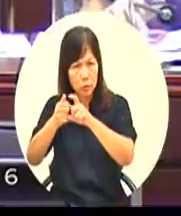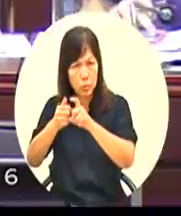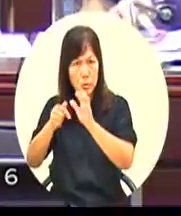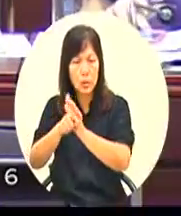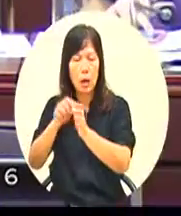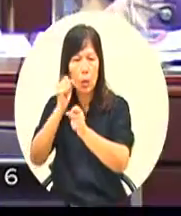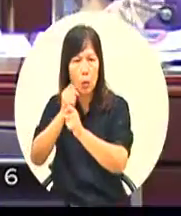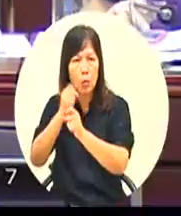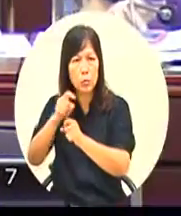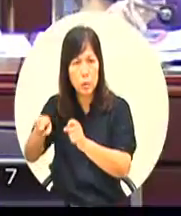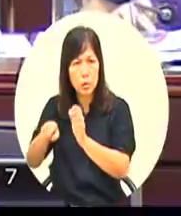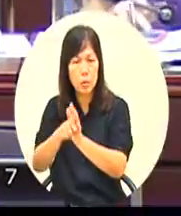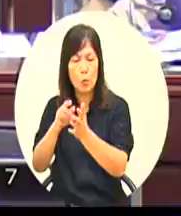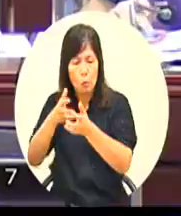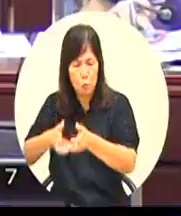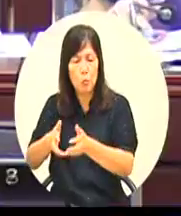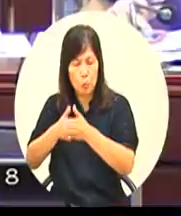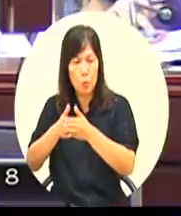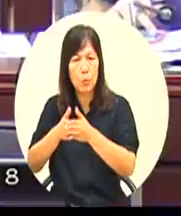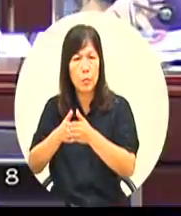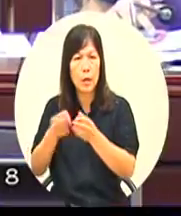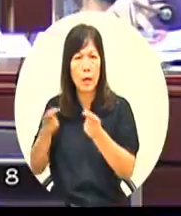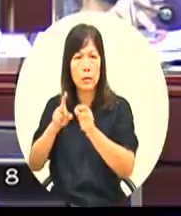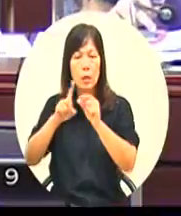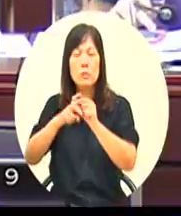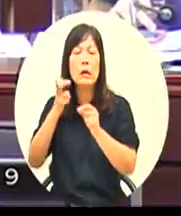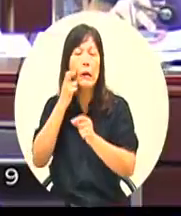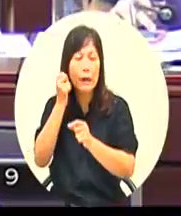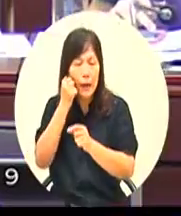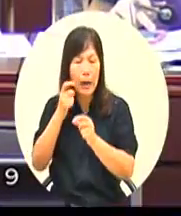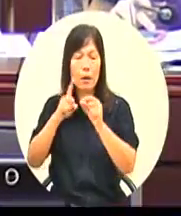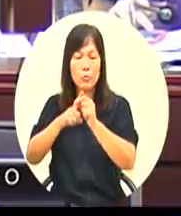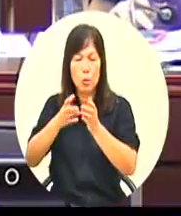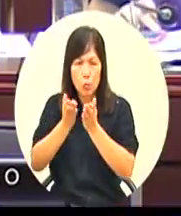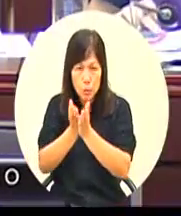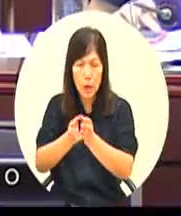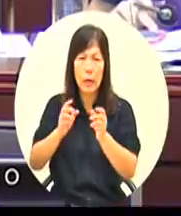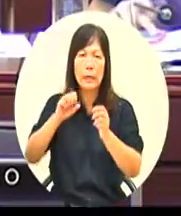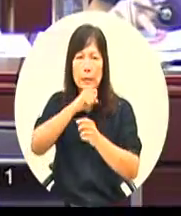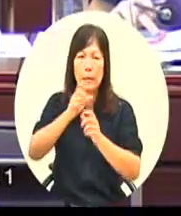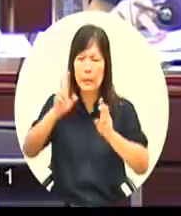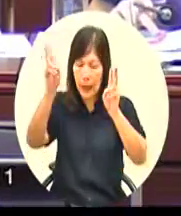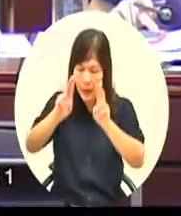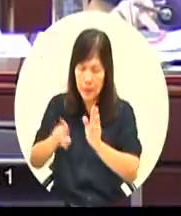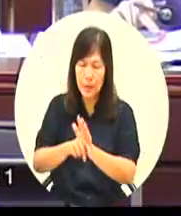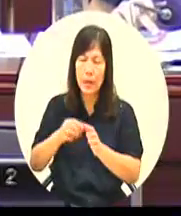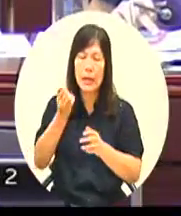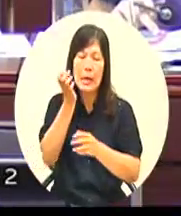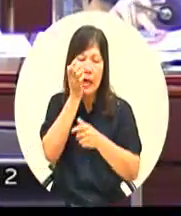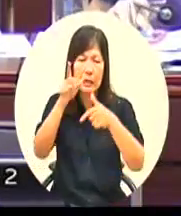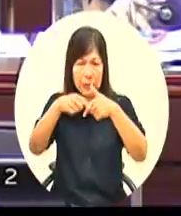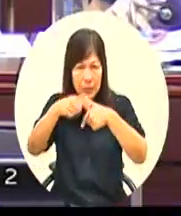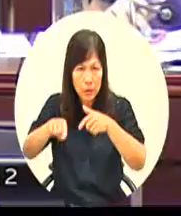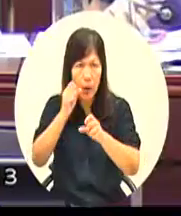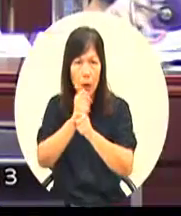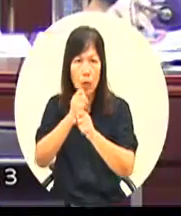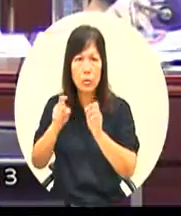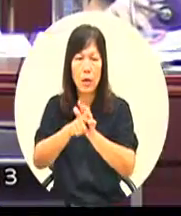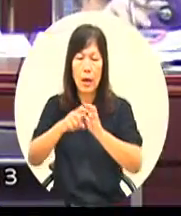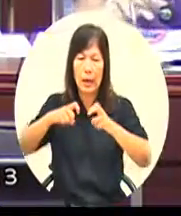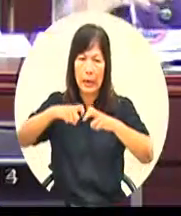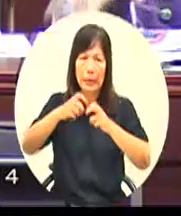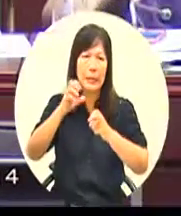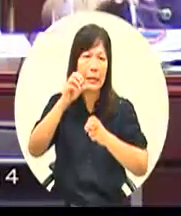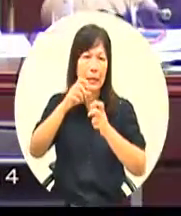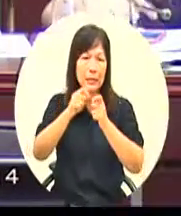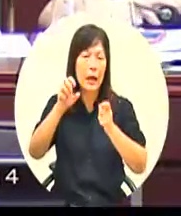产业其实非常的重要，包括中钢、中船、台电、石化产业，还有我们的李长龙钢铁，还有